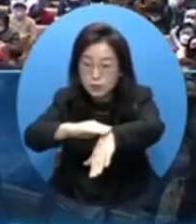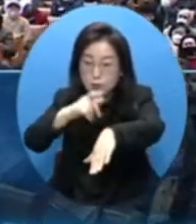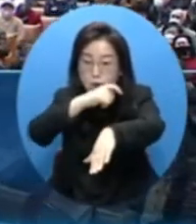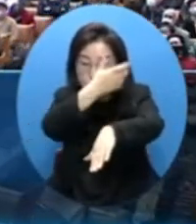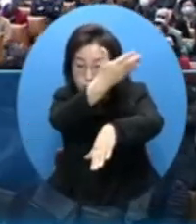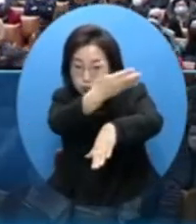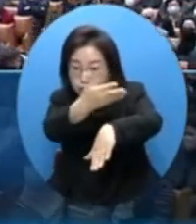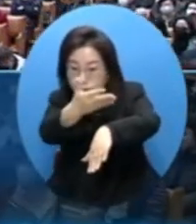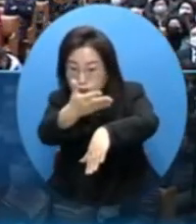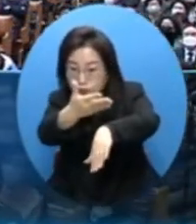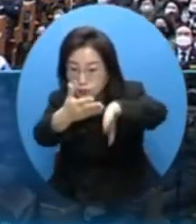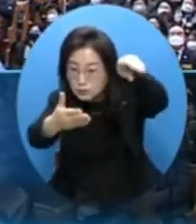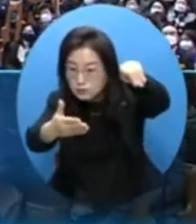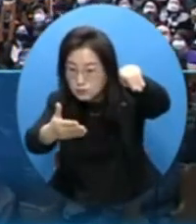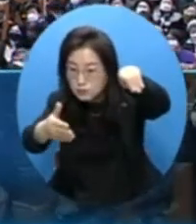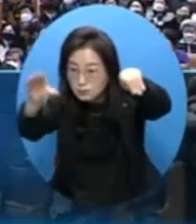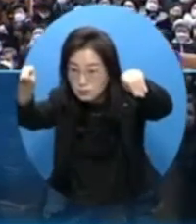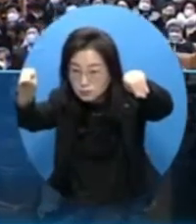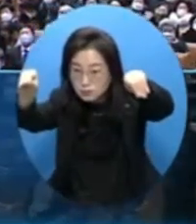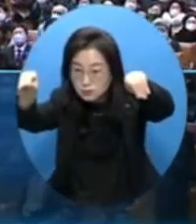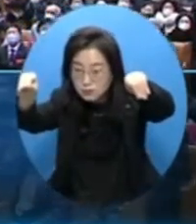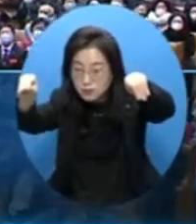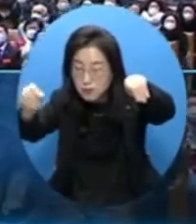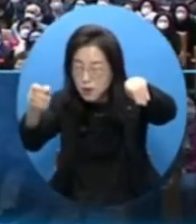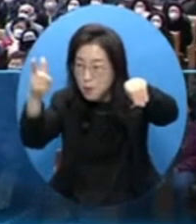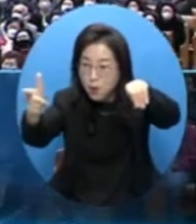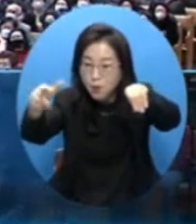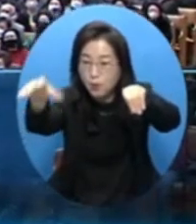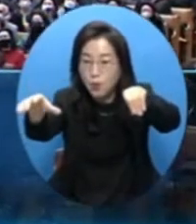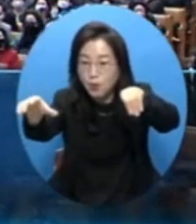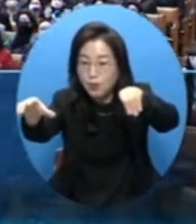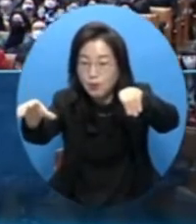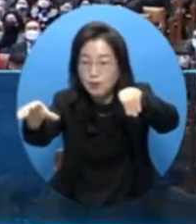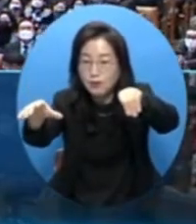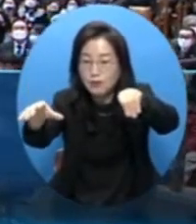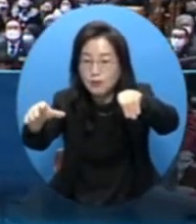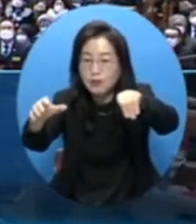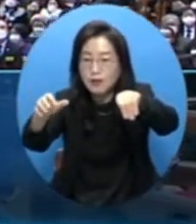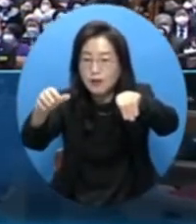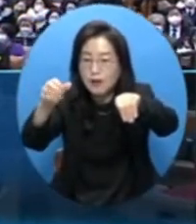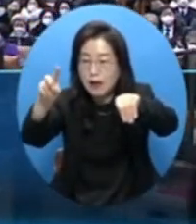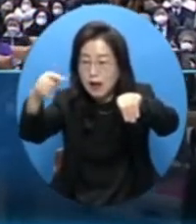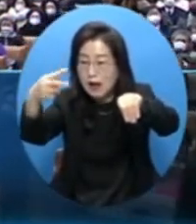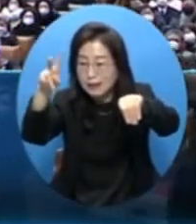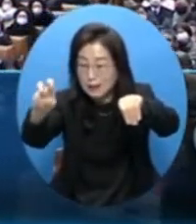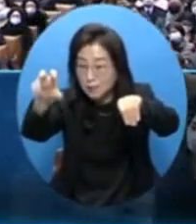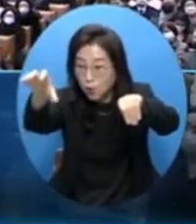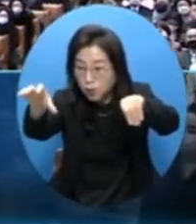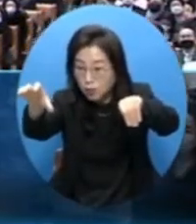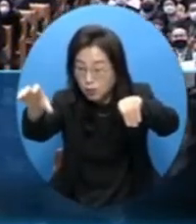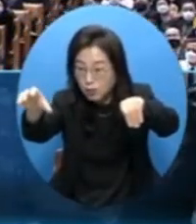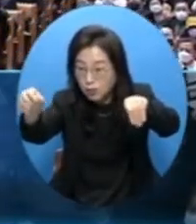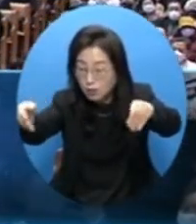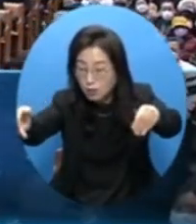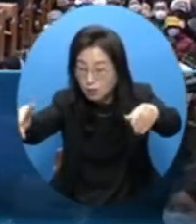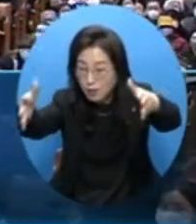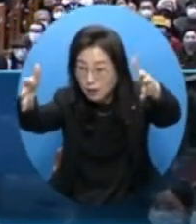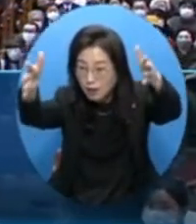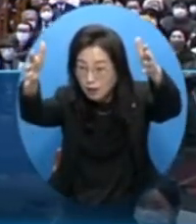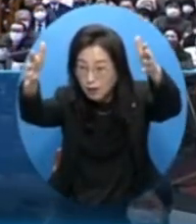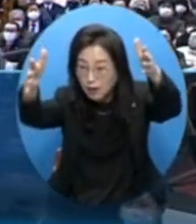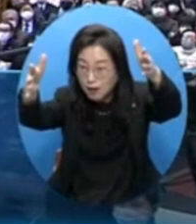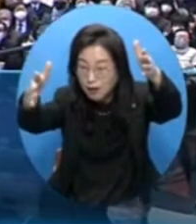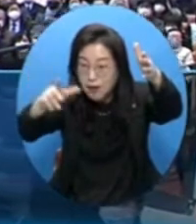흘러내려던 물이 그쳐서 살아다니 가까운 매우 멀리 있는 아담 성읍 변들에 일어나 한 곳에 쌓이고 아라바의